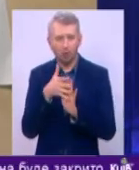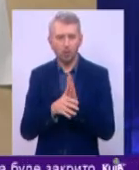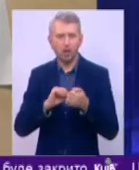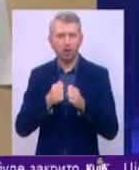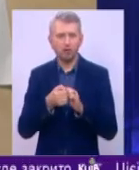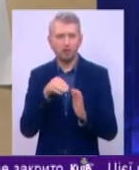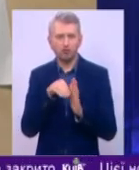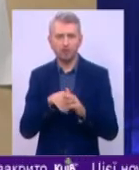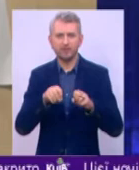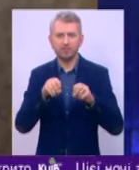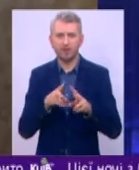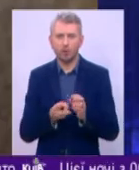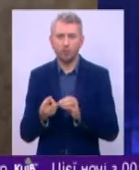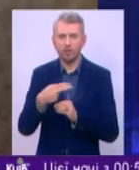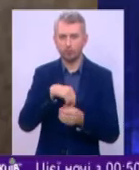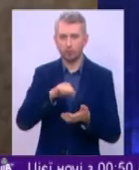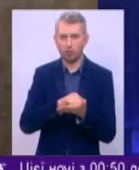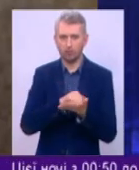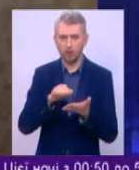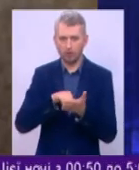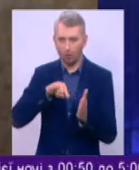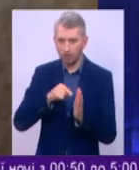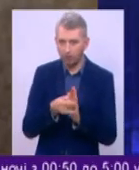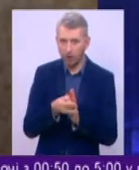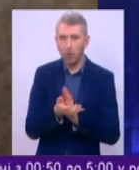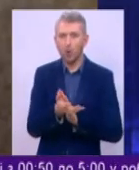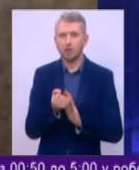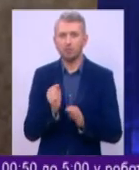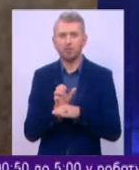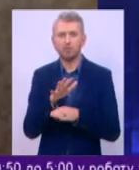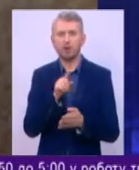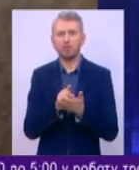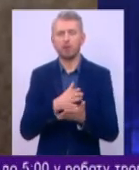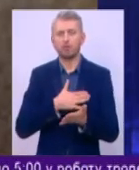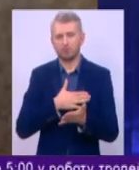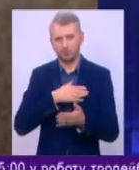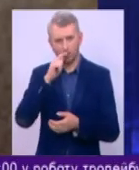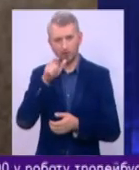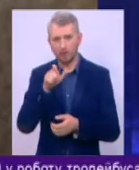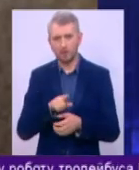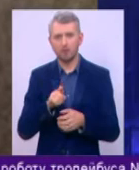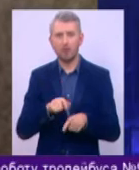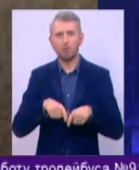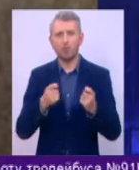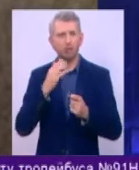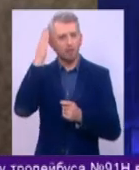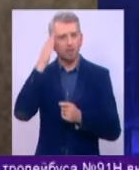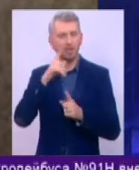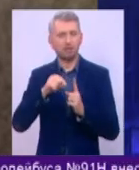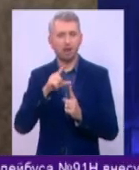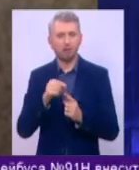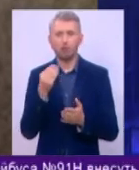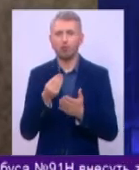лежали у спеціально вирізаному в документах отворі. Отримати відправлення мав наш співвітчизник, але за порушення митних правил